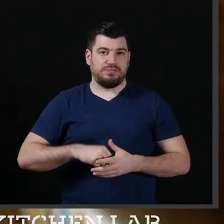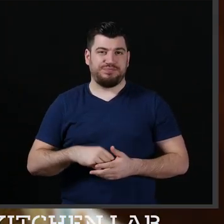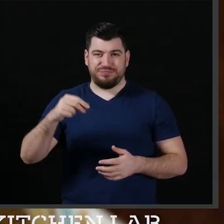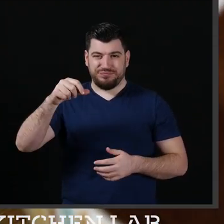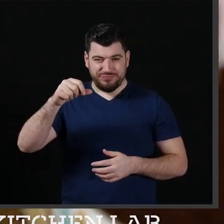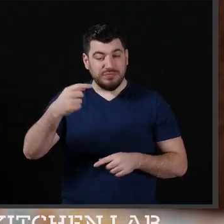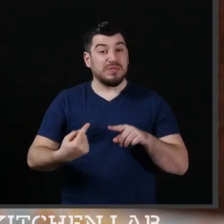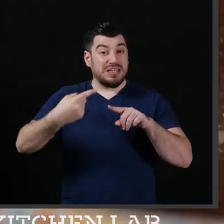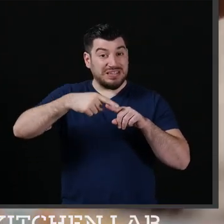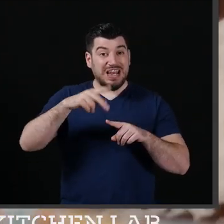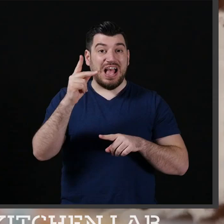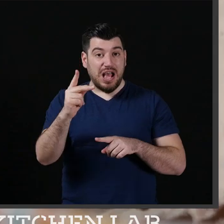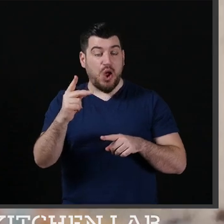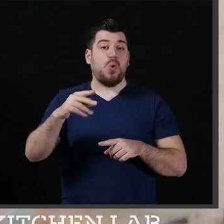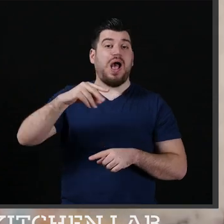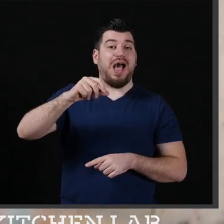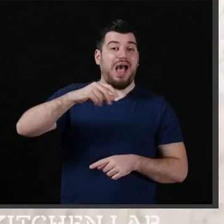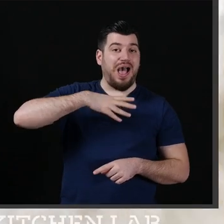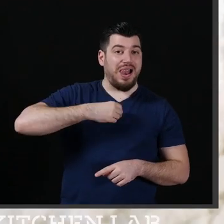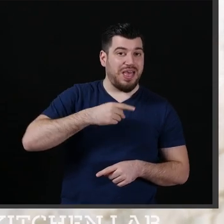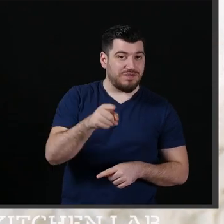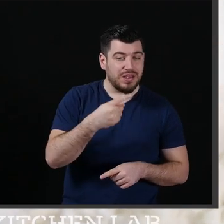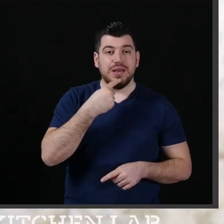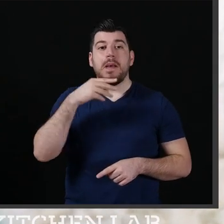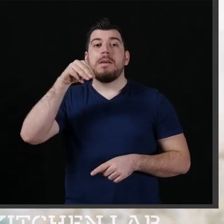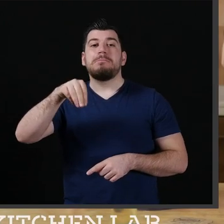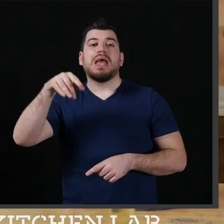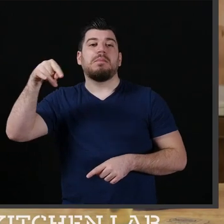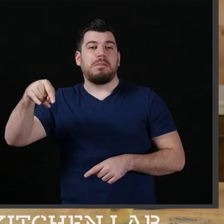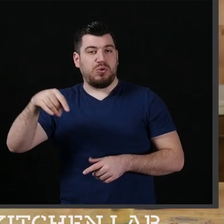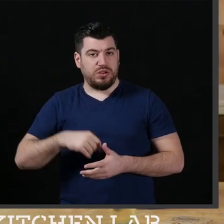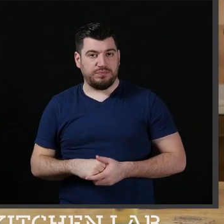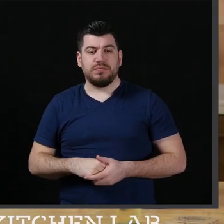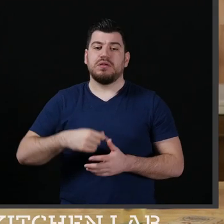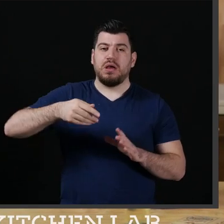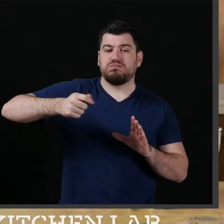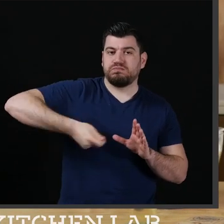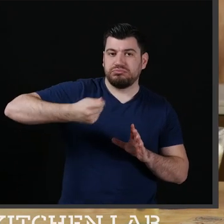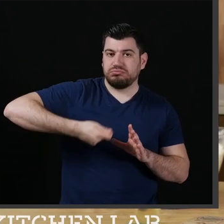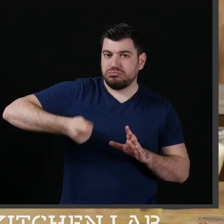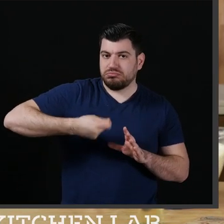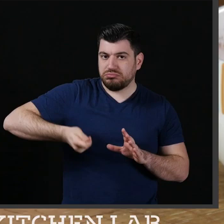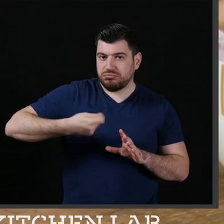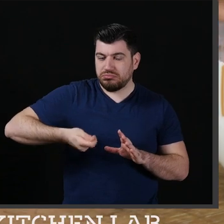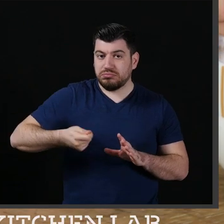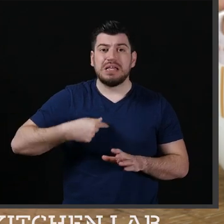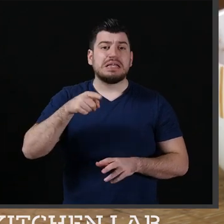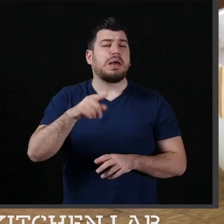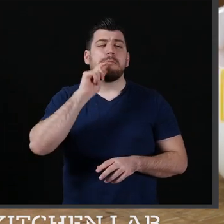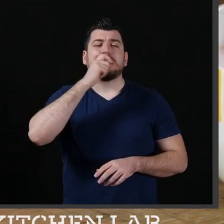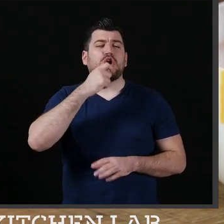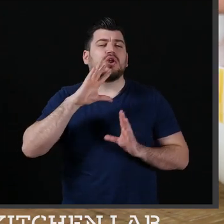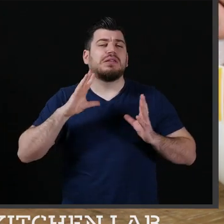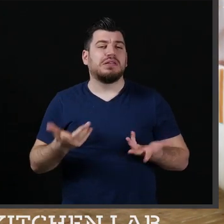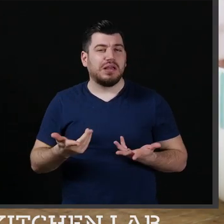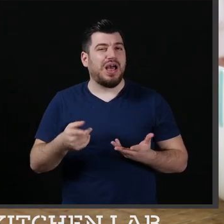κακάο, αλεύρι, μπέικιν και ανακατεύουμε. Λοιπόν, το μυστικό σε αυτή τη συνταγή είναι αυτό